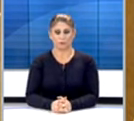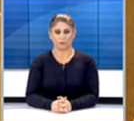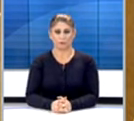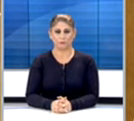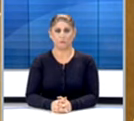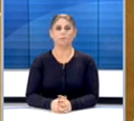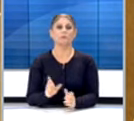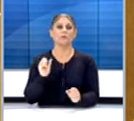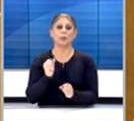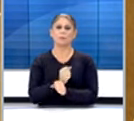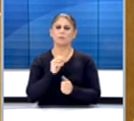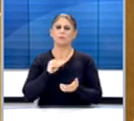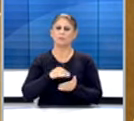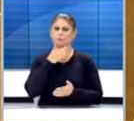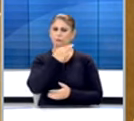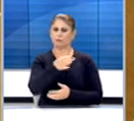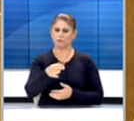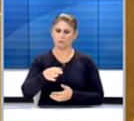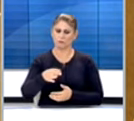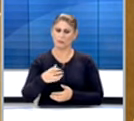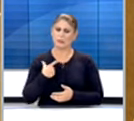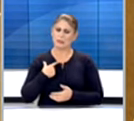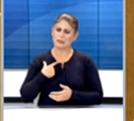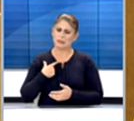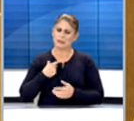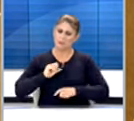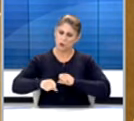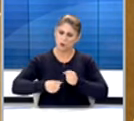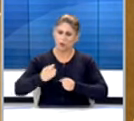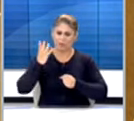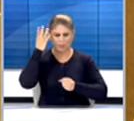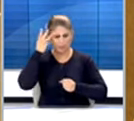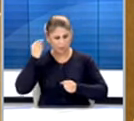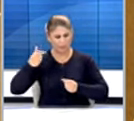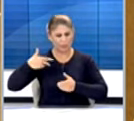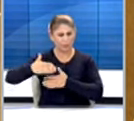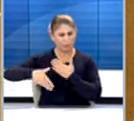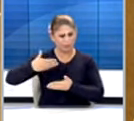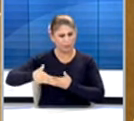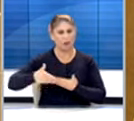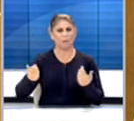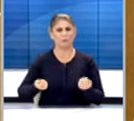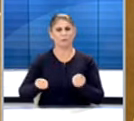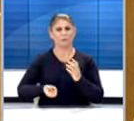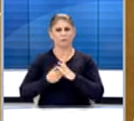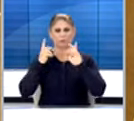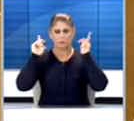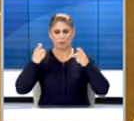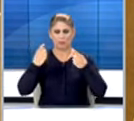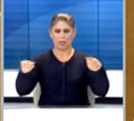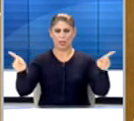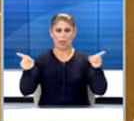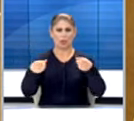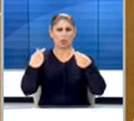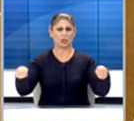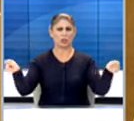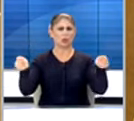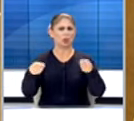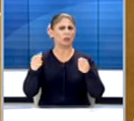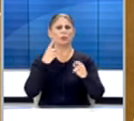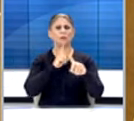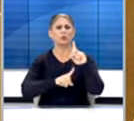Επιμένουμε και θα επαναλαμβάνουμε κόντρα στην προσπάθεια λύθης και αναθεωρητισμού που κάνει η Νέα Δημοκρατία με ενορχιστρωτή τον κύριο